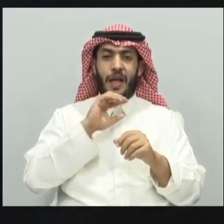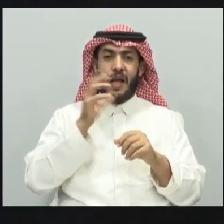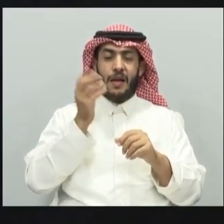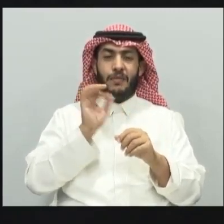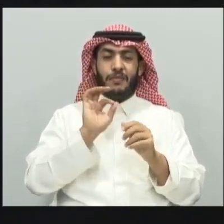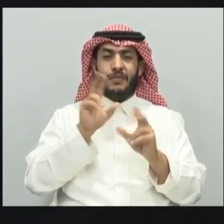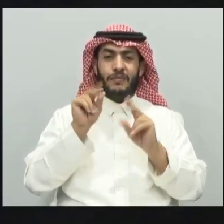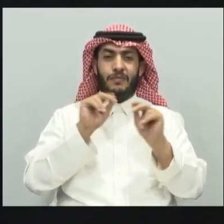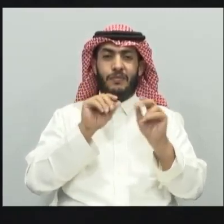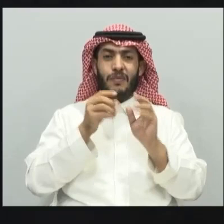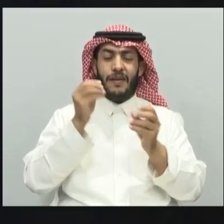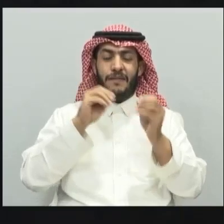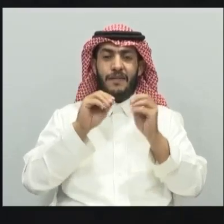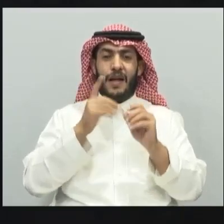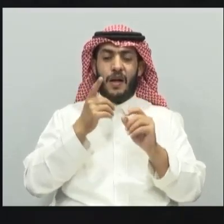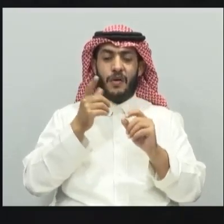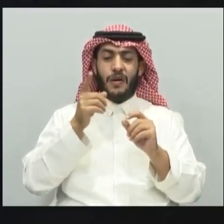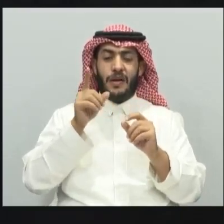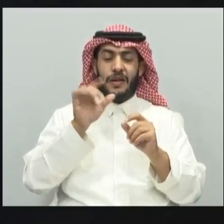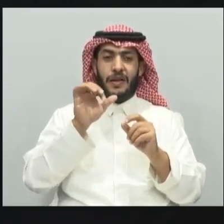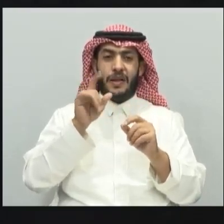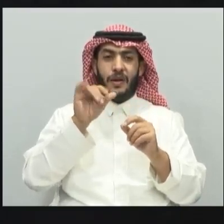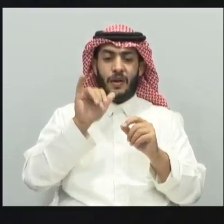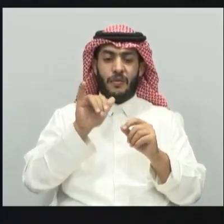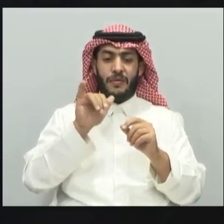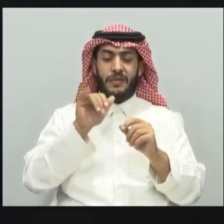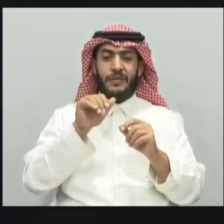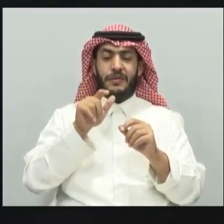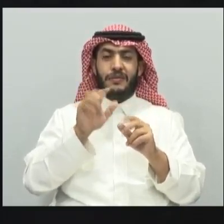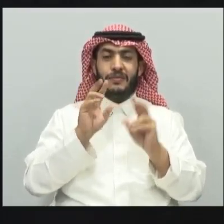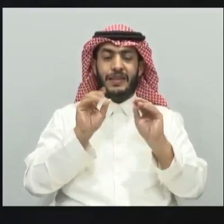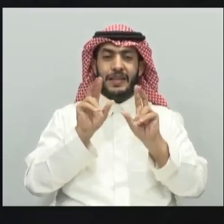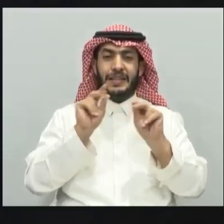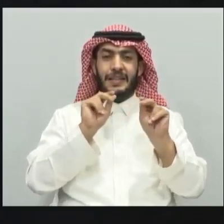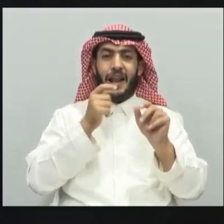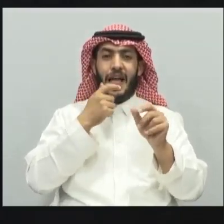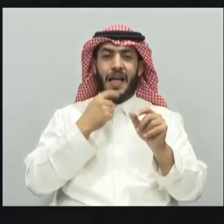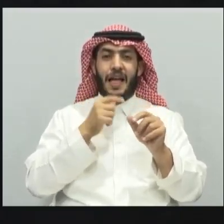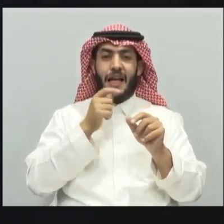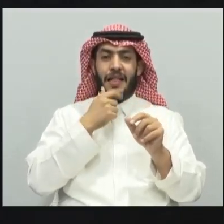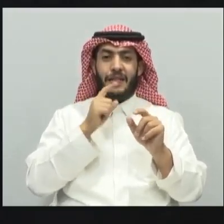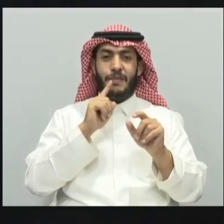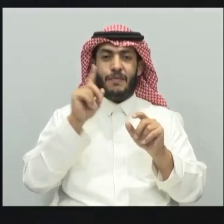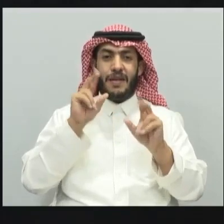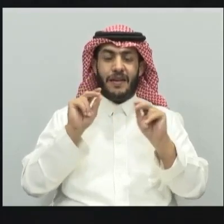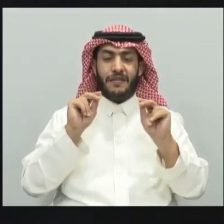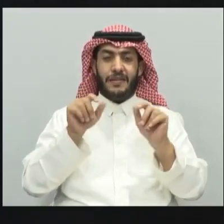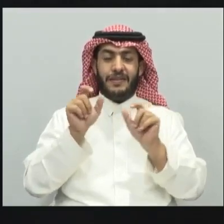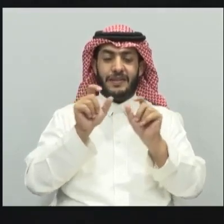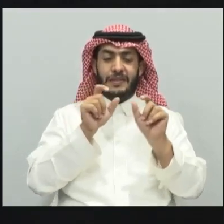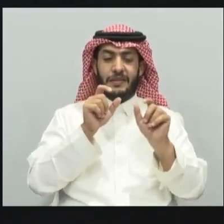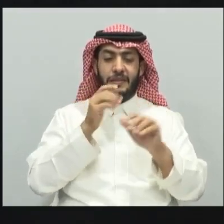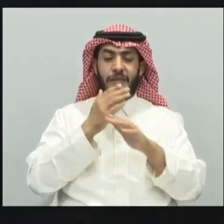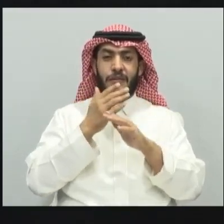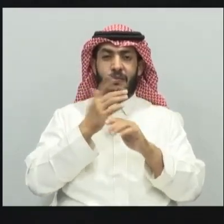نسخه موضوعه او يروي نسخه موضوعه قريبا من 100 حديث ونحوي هذه العبارات